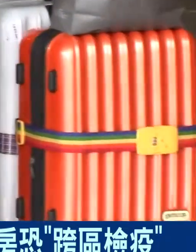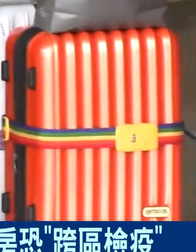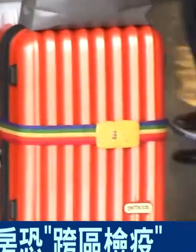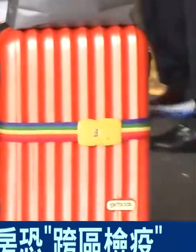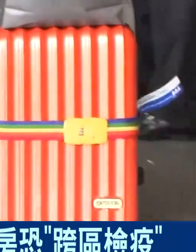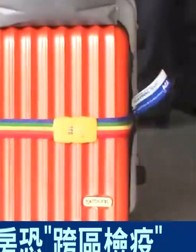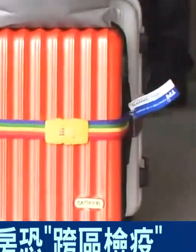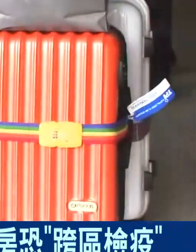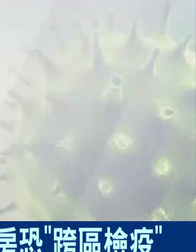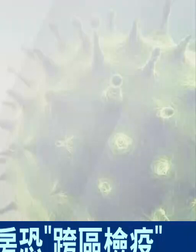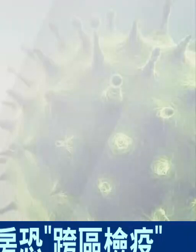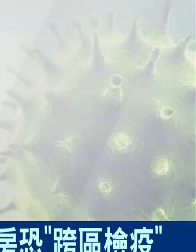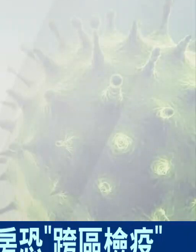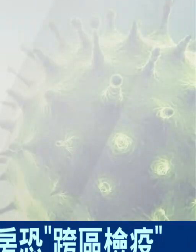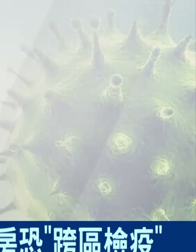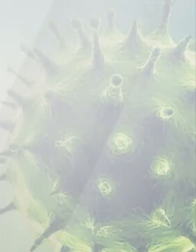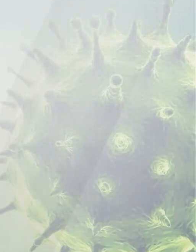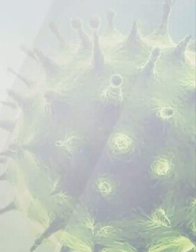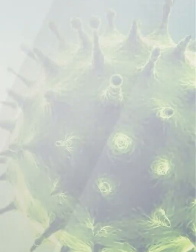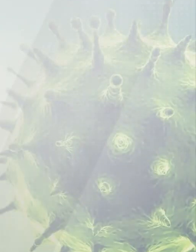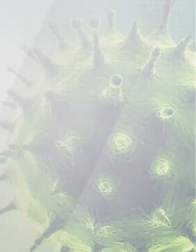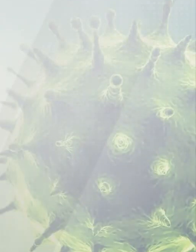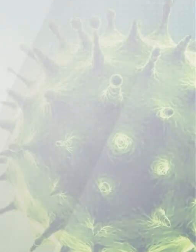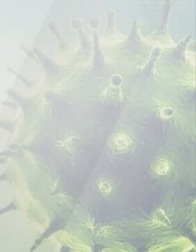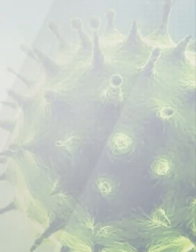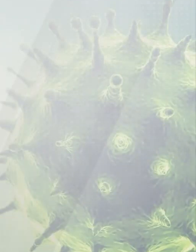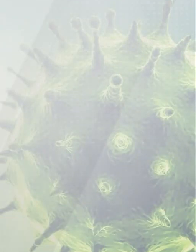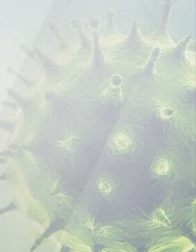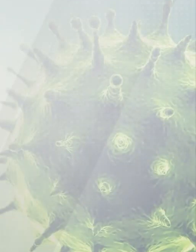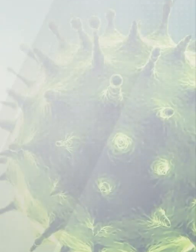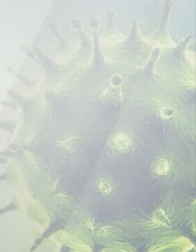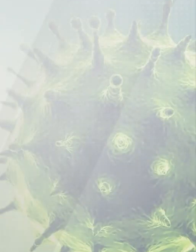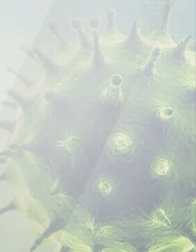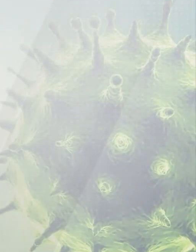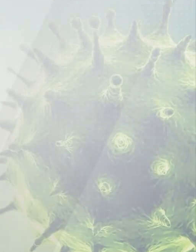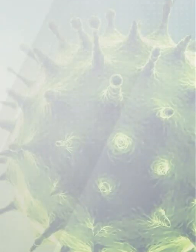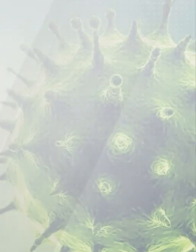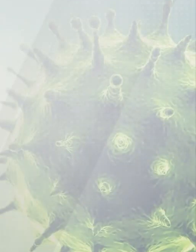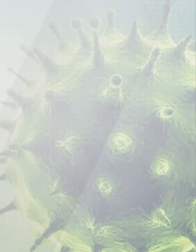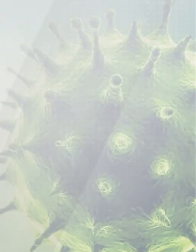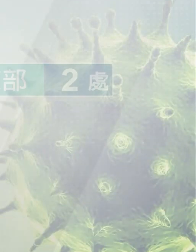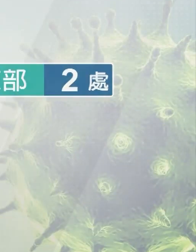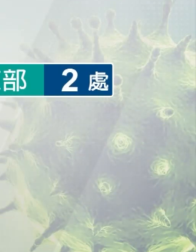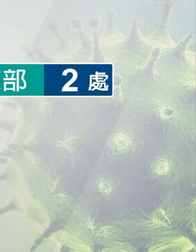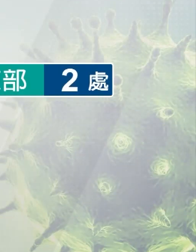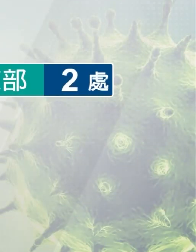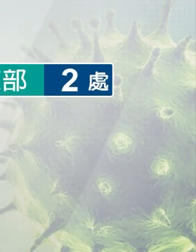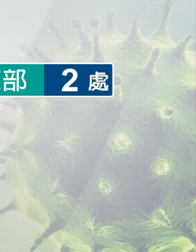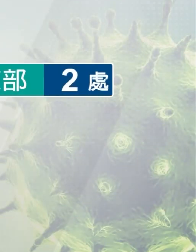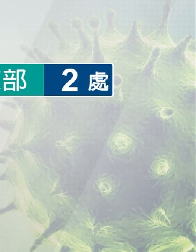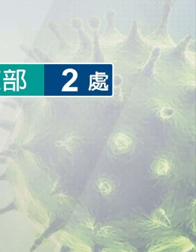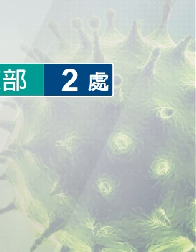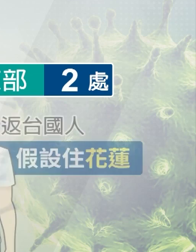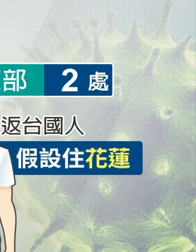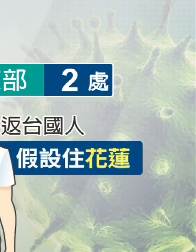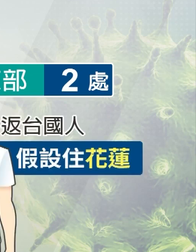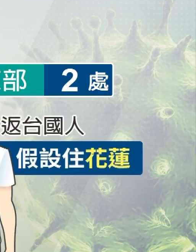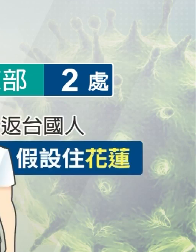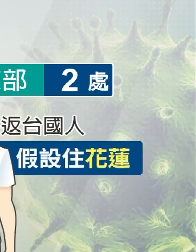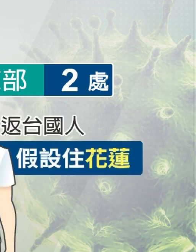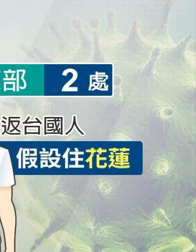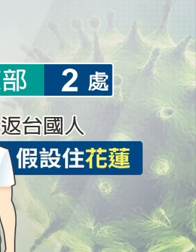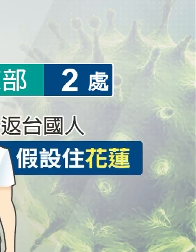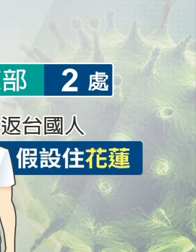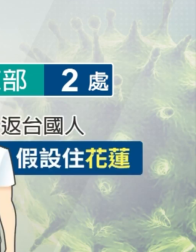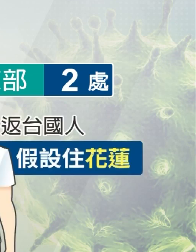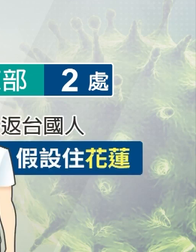攻7+7检疫方案。不过以全台检疫所分布来看，北部及南部相对较多点，中部和东部较少。若反国国